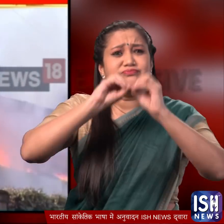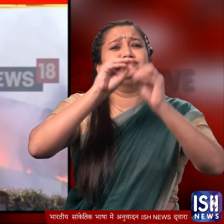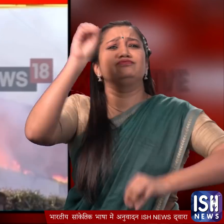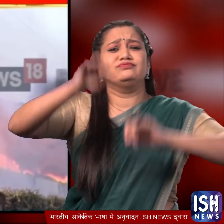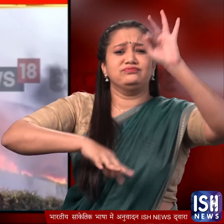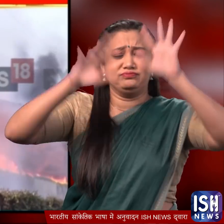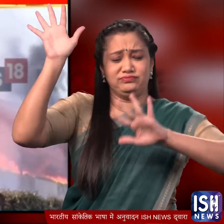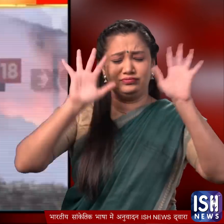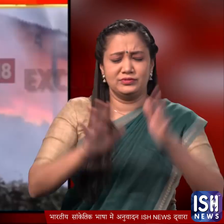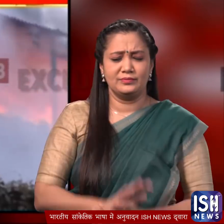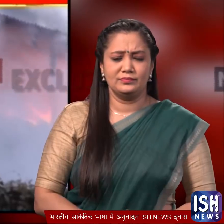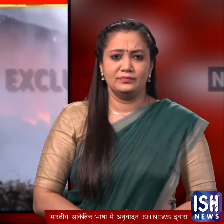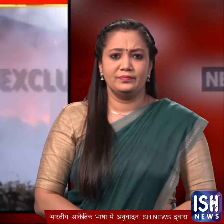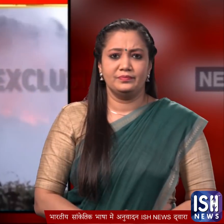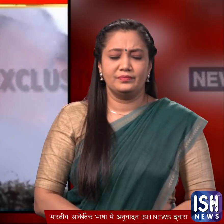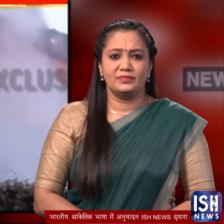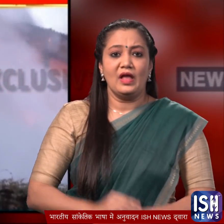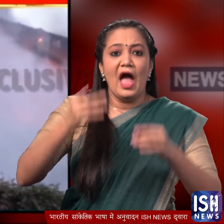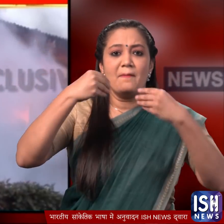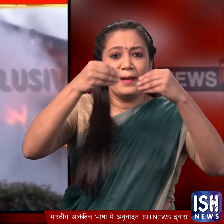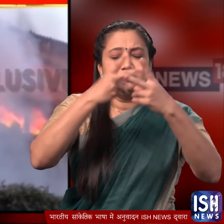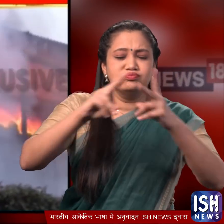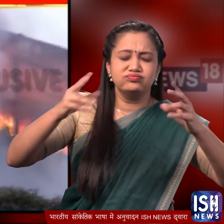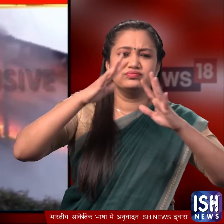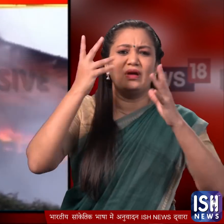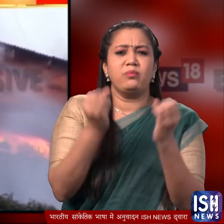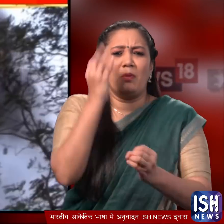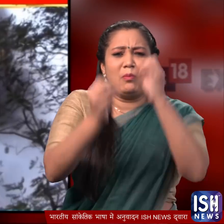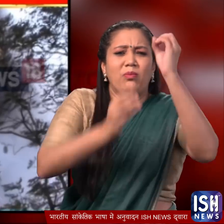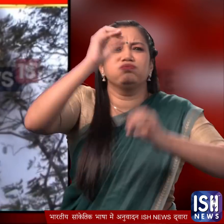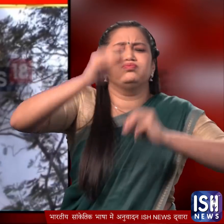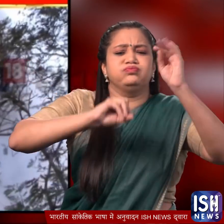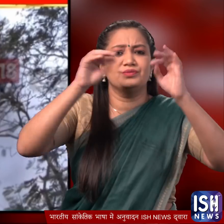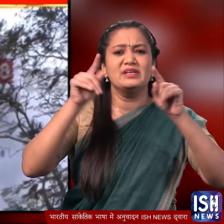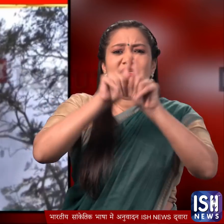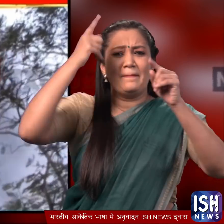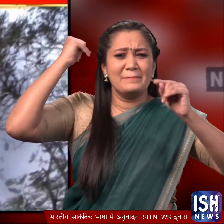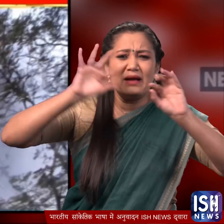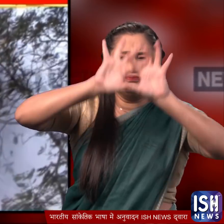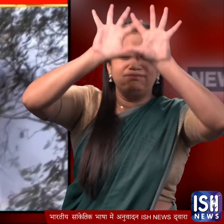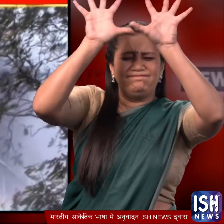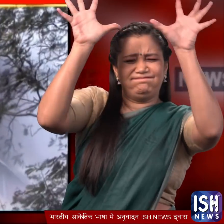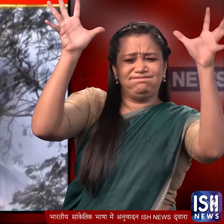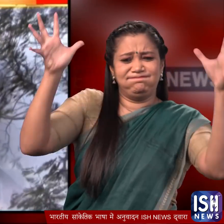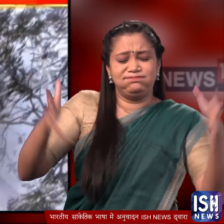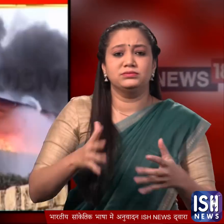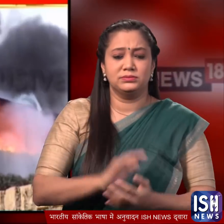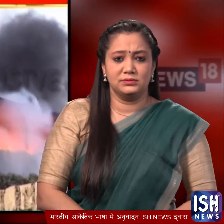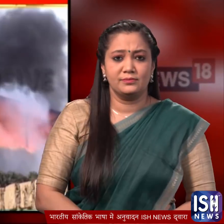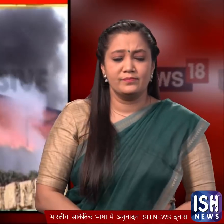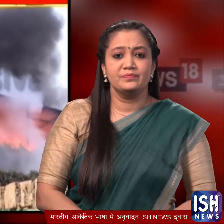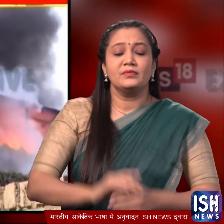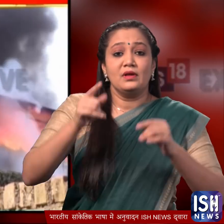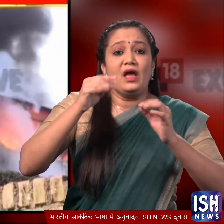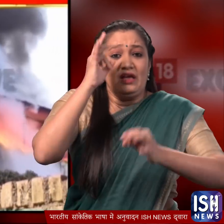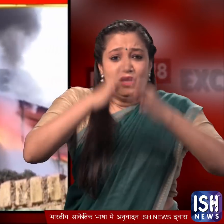नजर आई। वहां बड़े पैमाने पर कागज भरा था जो आग से धधक रहा था। फैक्ट्री के चारों तरफ से धुएं का गुबार भी उठता दिखा।